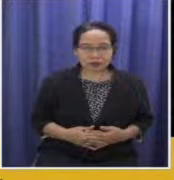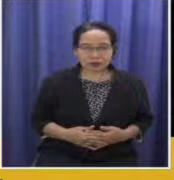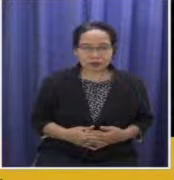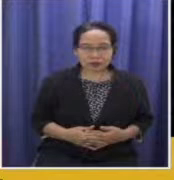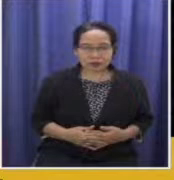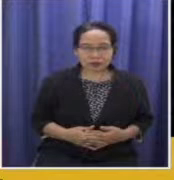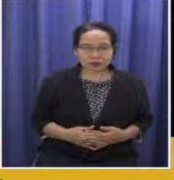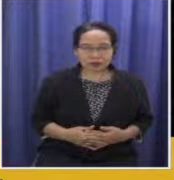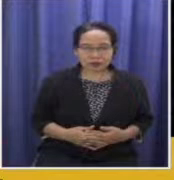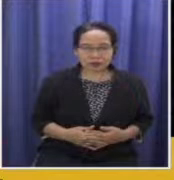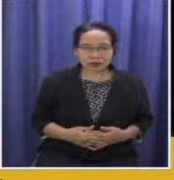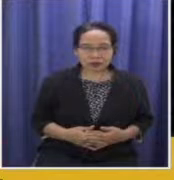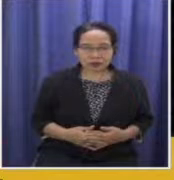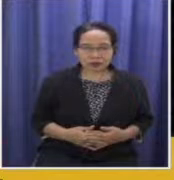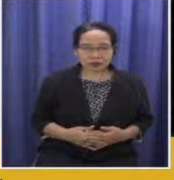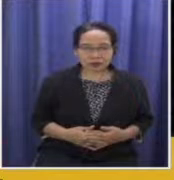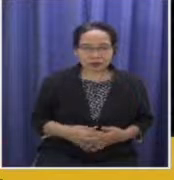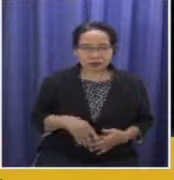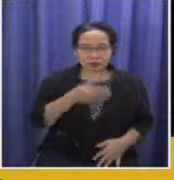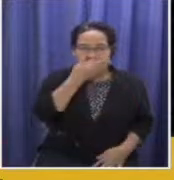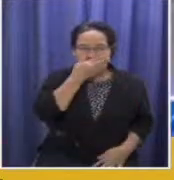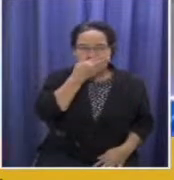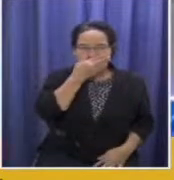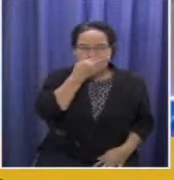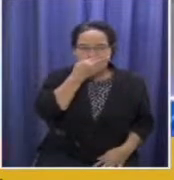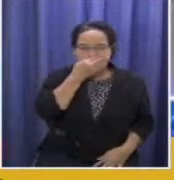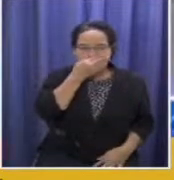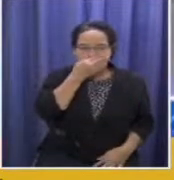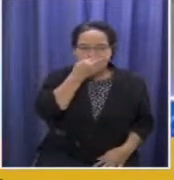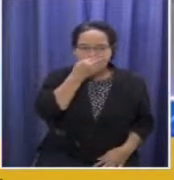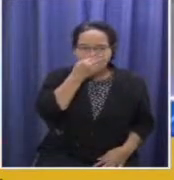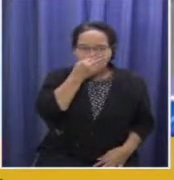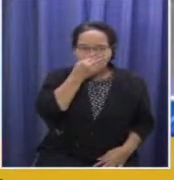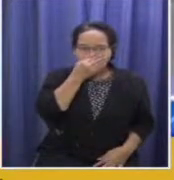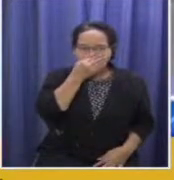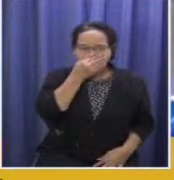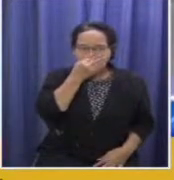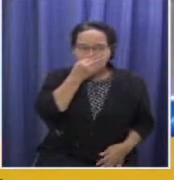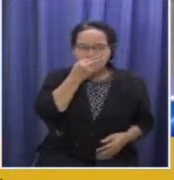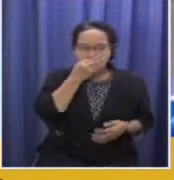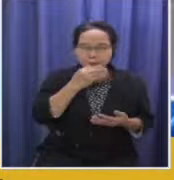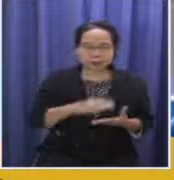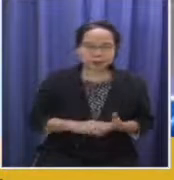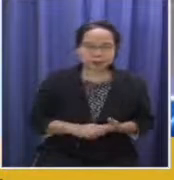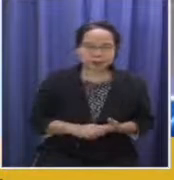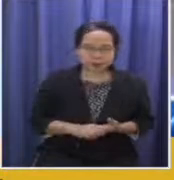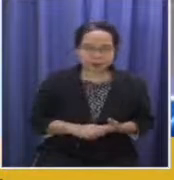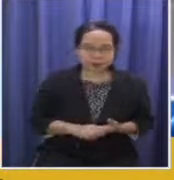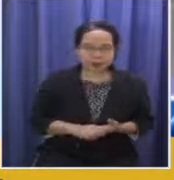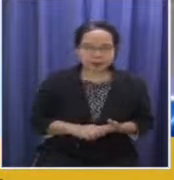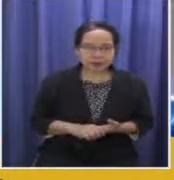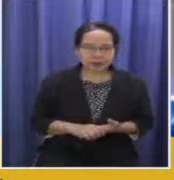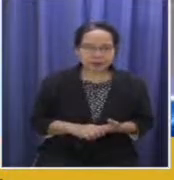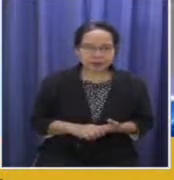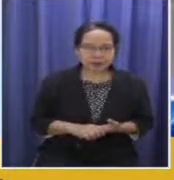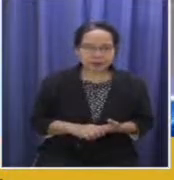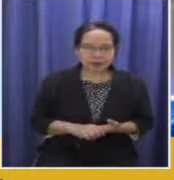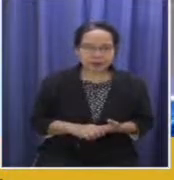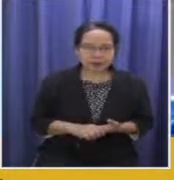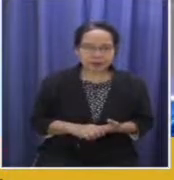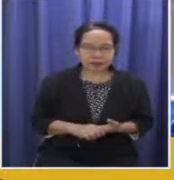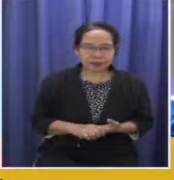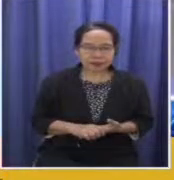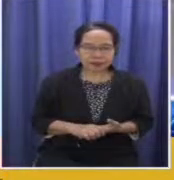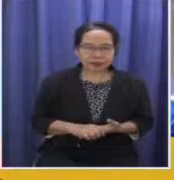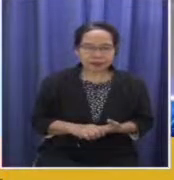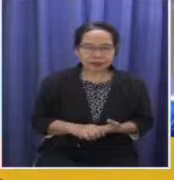उहाँसँग उनको कुनै पनि पुरुषसँग शारीरिक संसर्ग भएको थिएन, तर उनी चाहिँ पवित्र